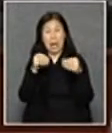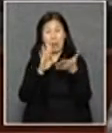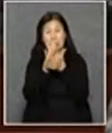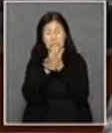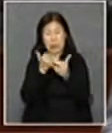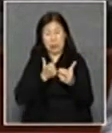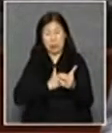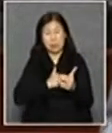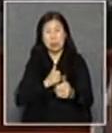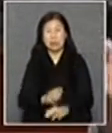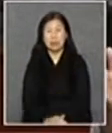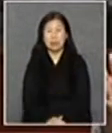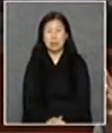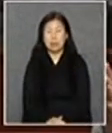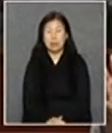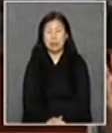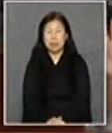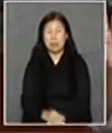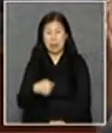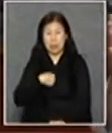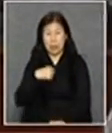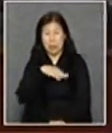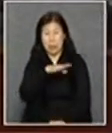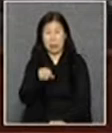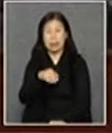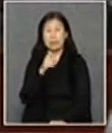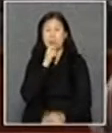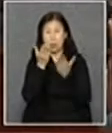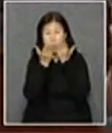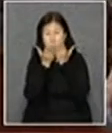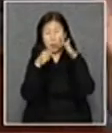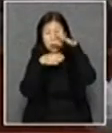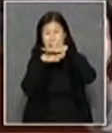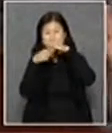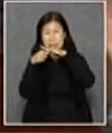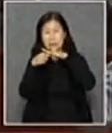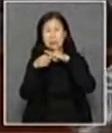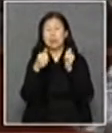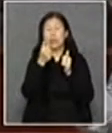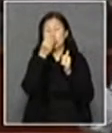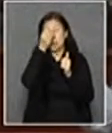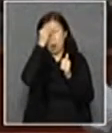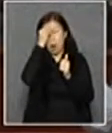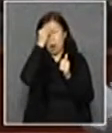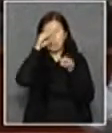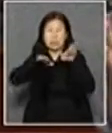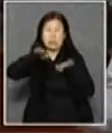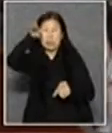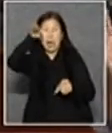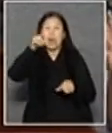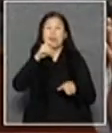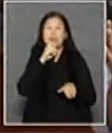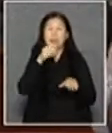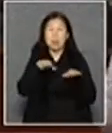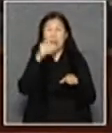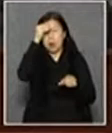是什麼呢？就是因為我們那個班房裡面那個學習差異太大了，太大